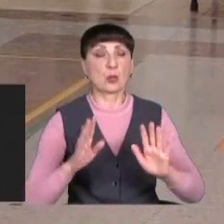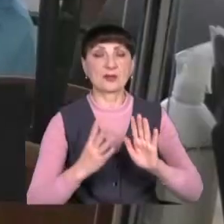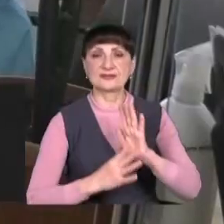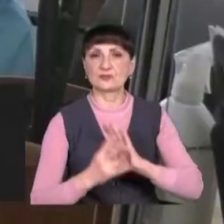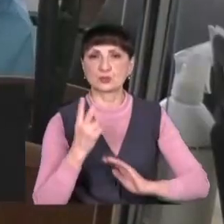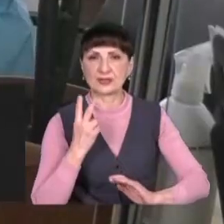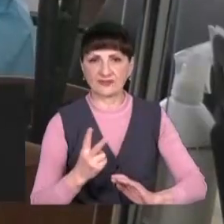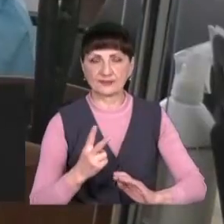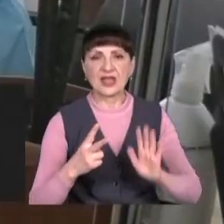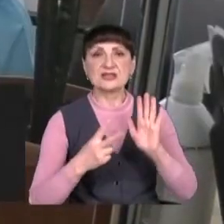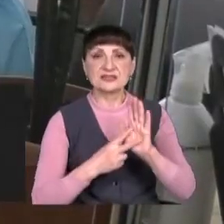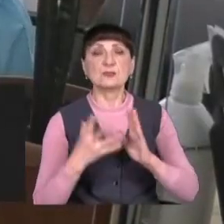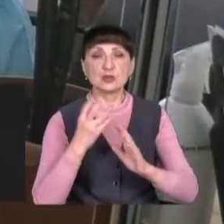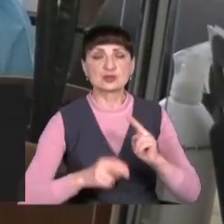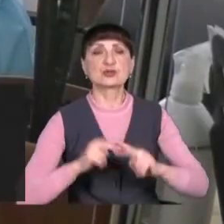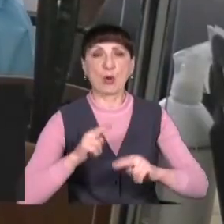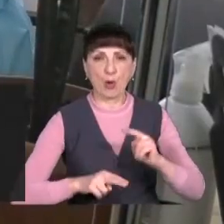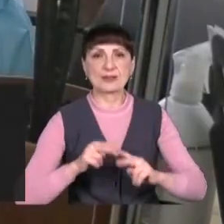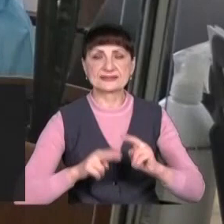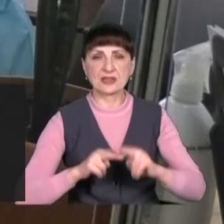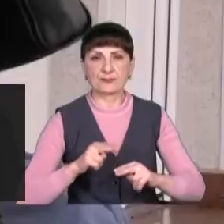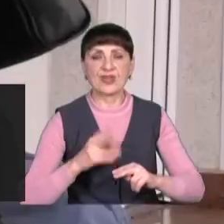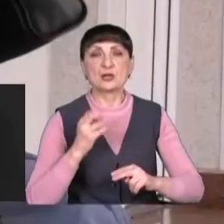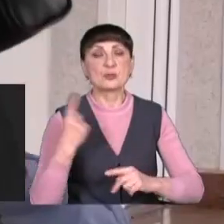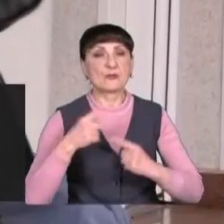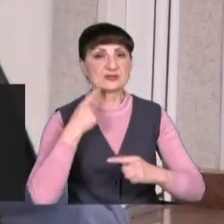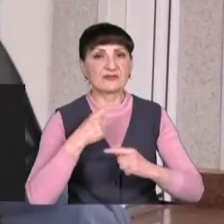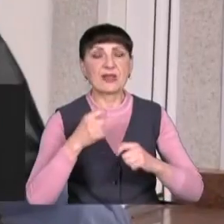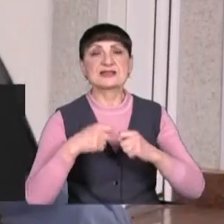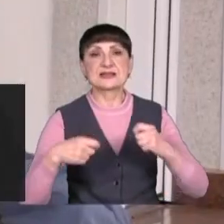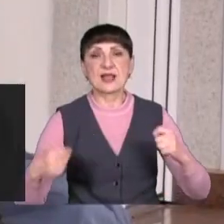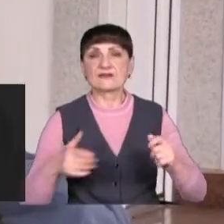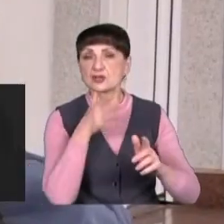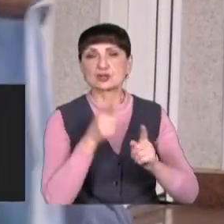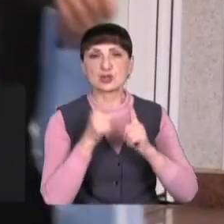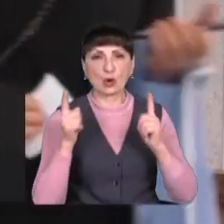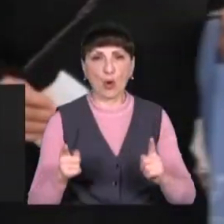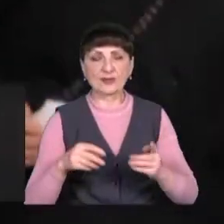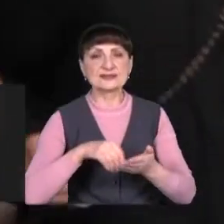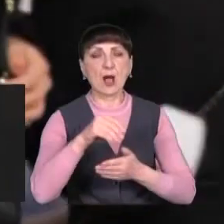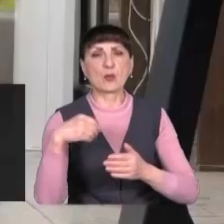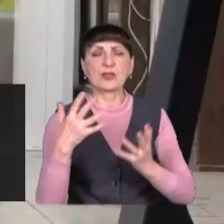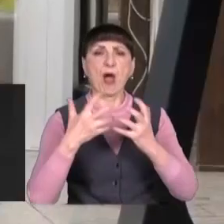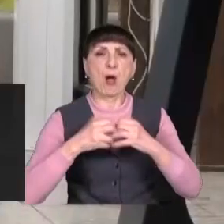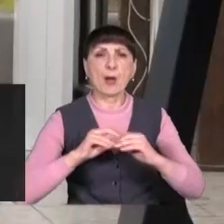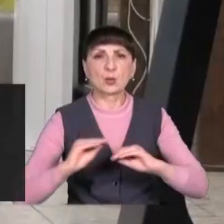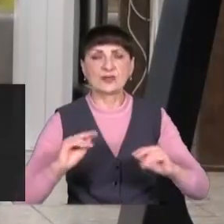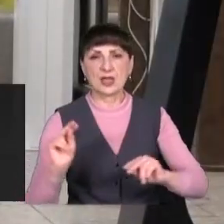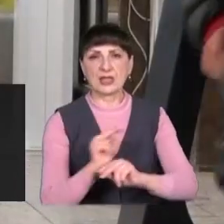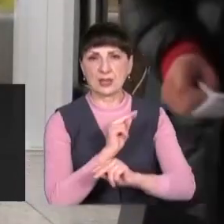92. 7 все еще достраивают. Также, по его словам, затягиваются сроки закупа оборудования и